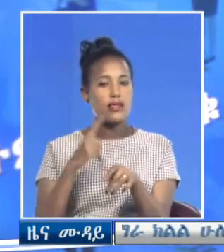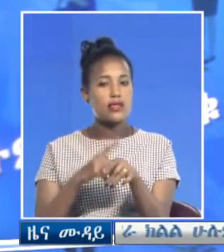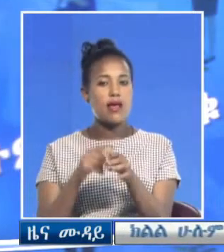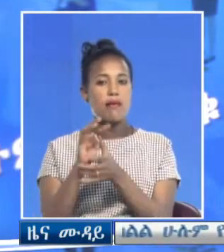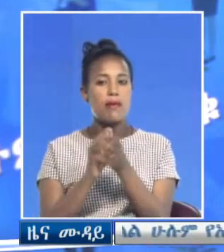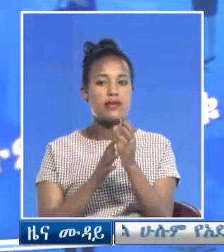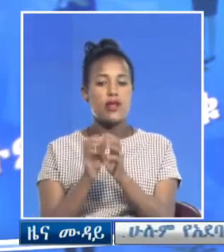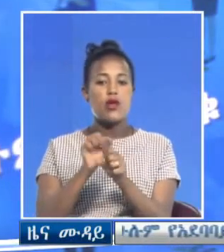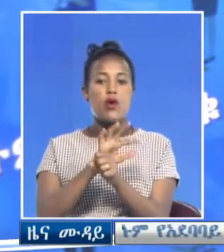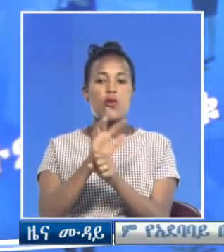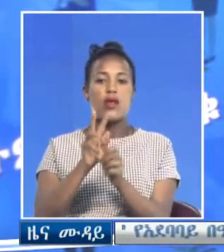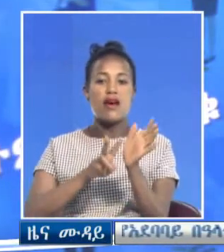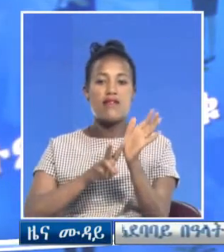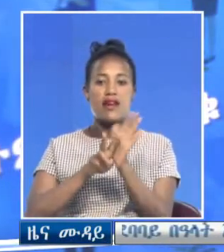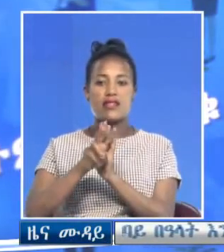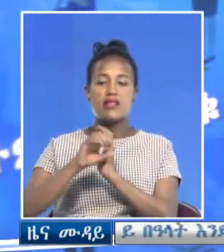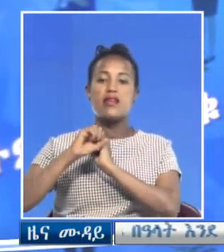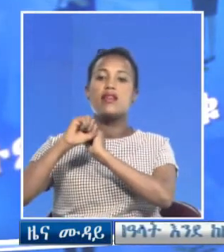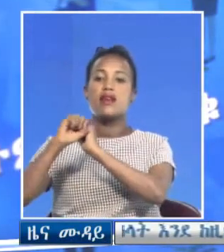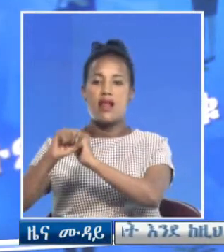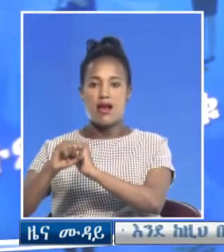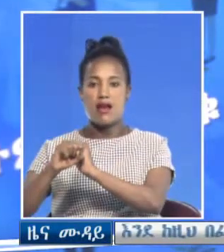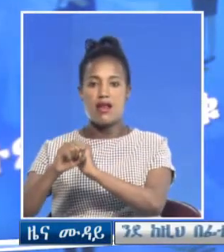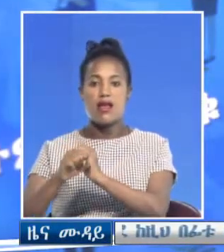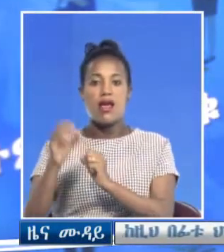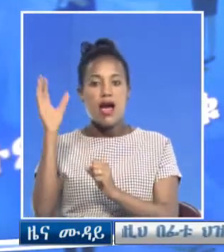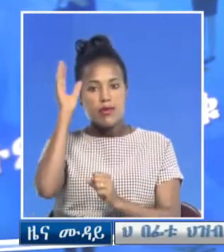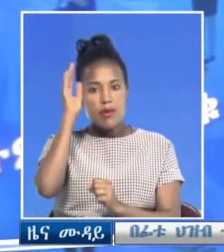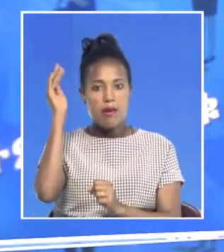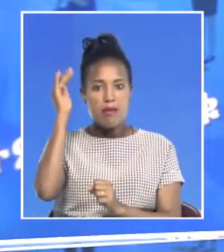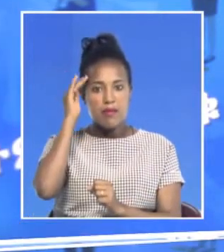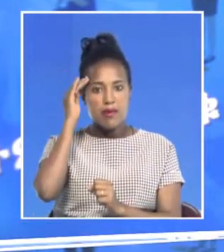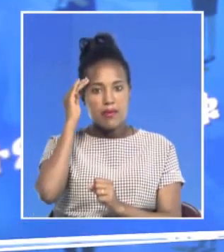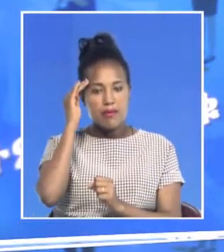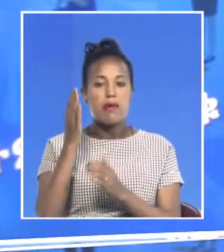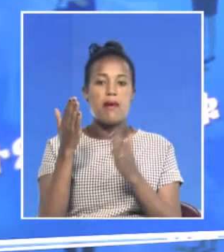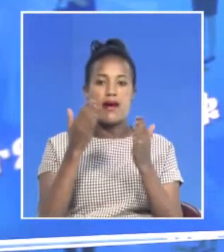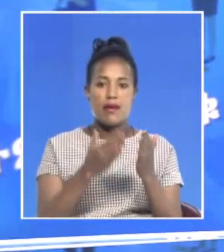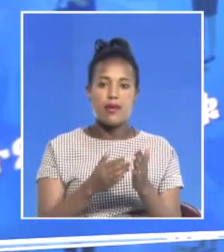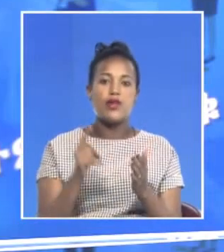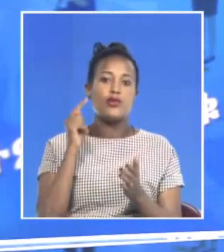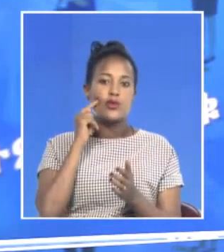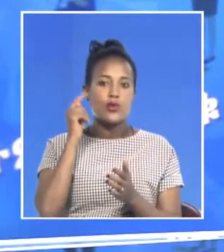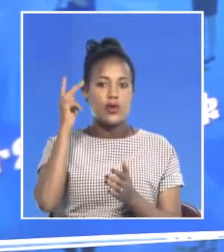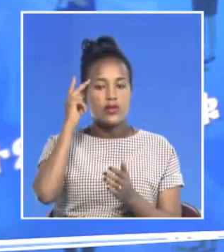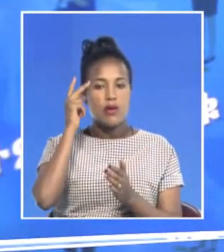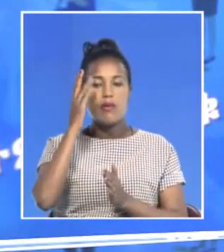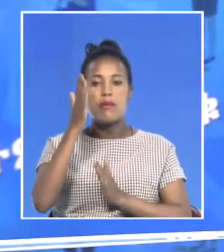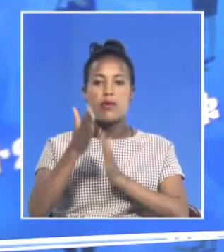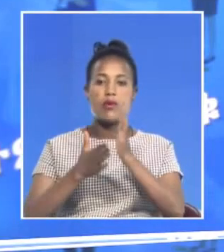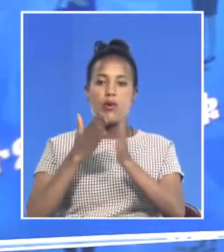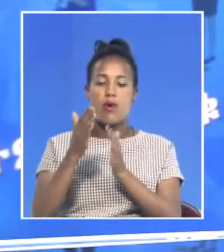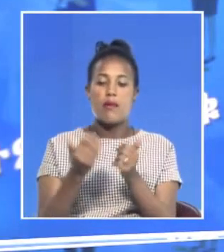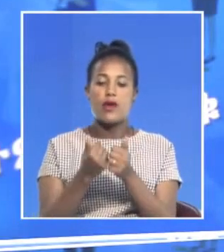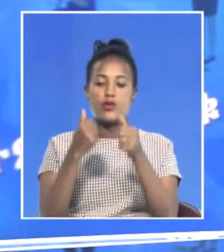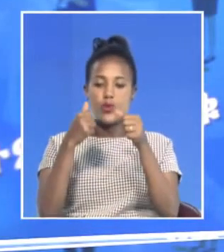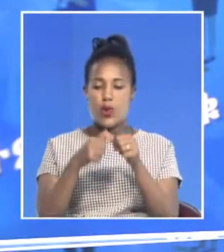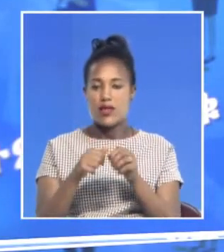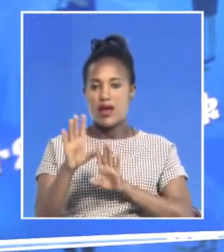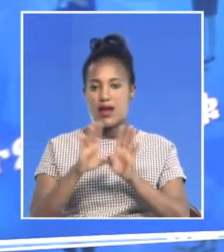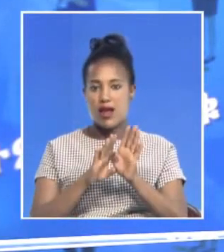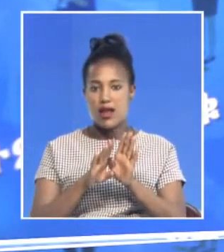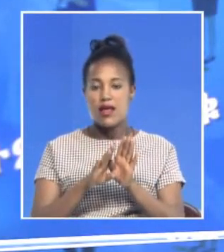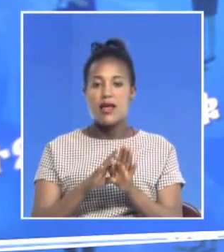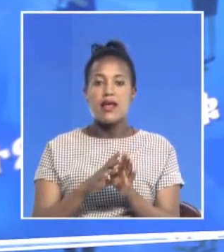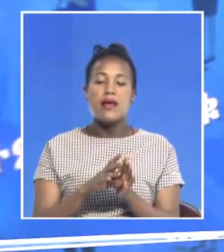በማጽዳት የኮሮና ወረርሽኝ ቫይረስ እንከላከል። ሀብታሙ ሀባው ዘገባዎችን በማቅረብ ትርንጎ ይርሳው ደግሞ በምልክት ቋንቋ አብረናችሁ ቆይታ አድርገናል።